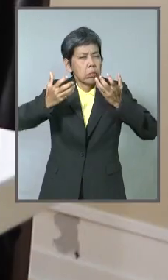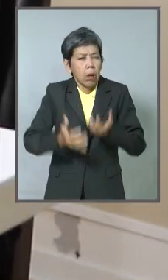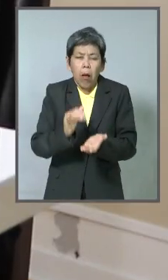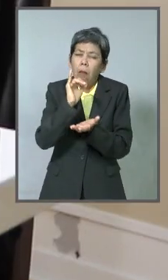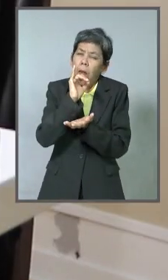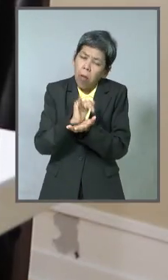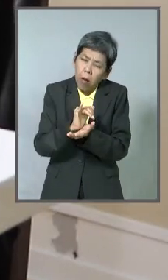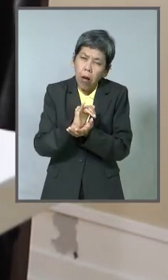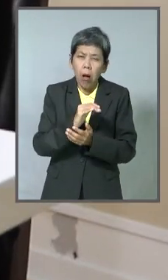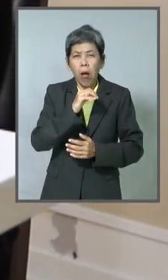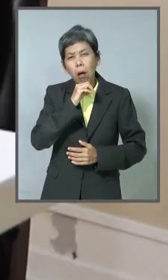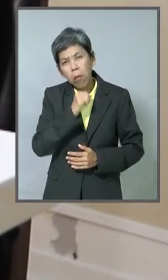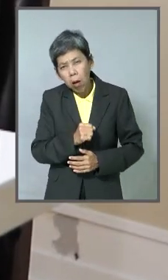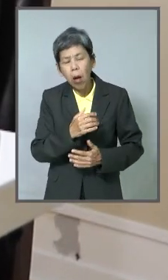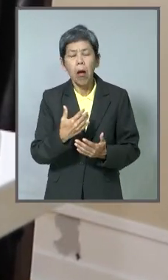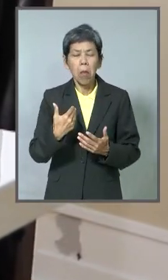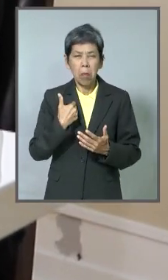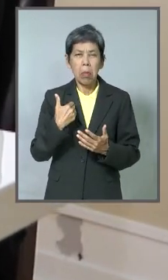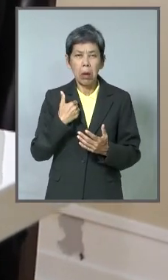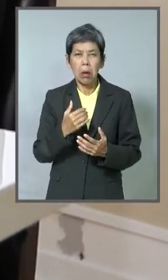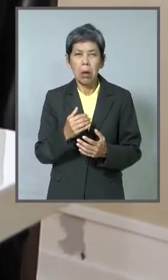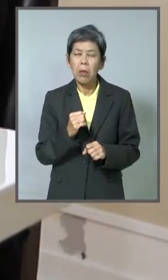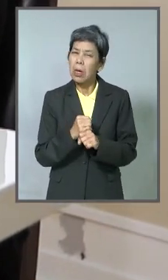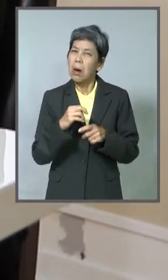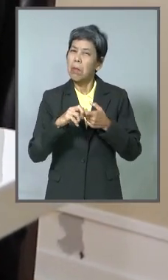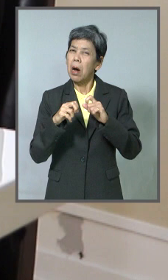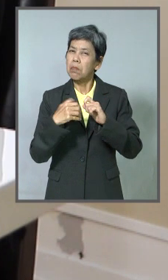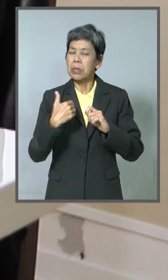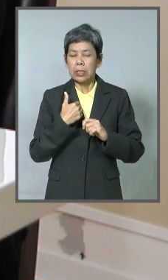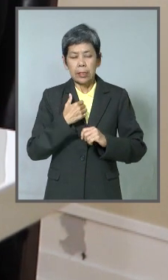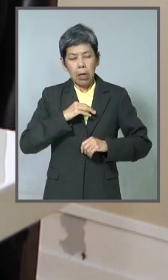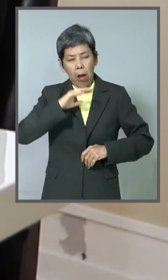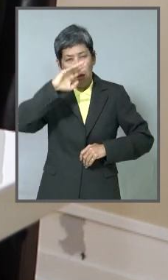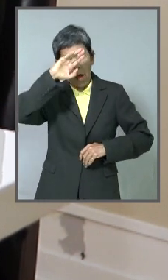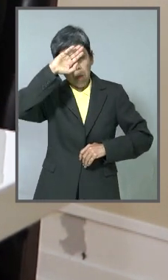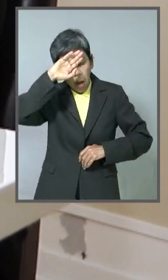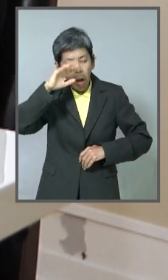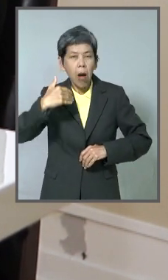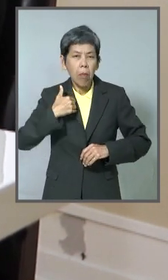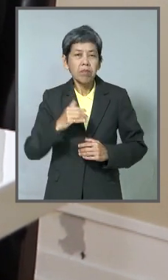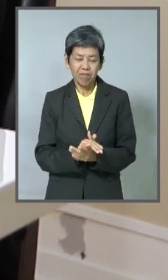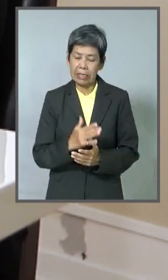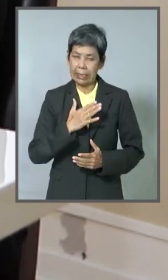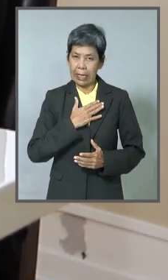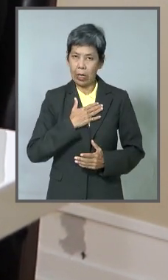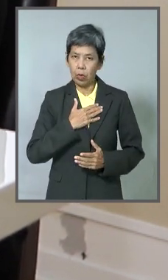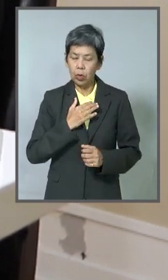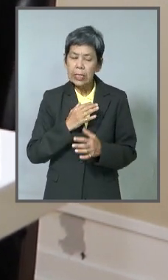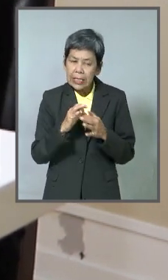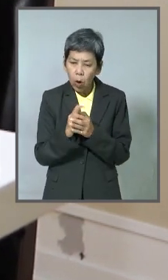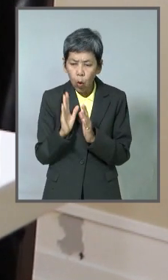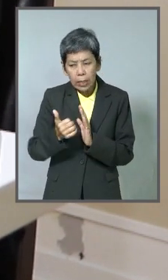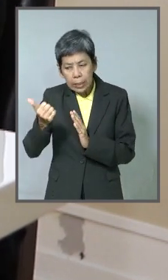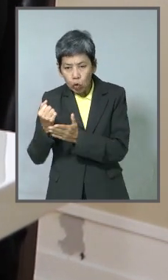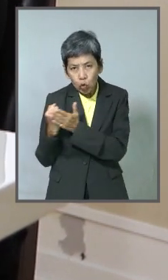ายุกลุ่มเปราะบางที่มีภาวะของการเจ็บป่วยเนี่ยอันนี้เราจะต้องอาศัยค